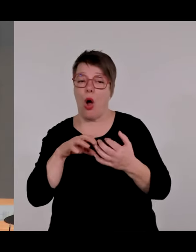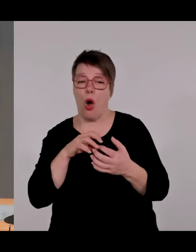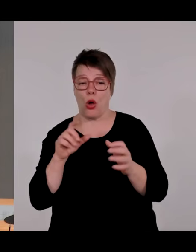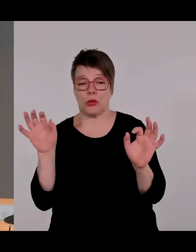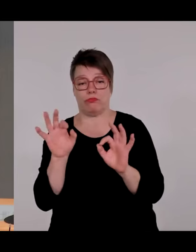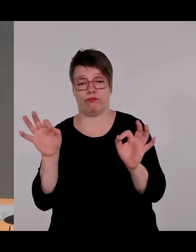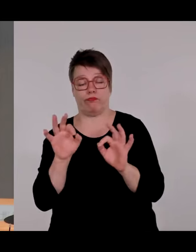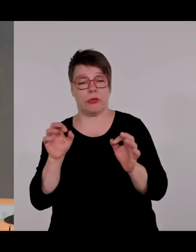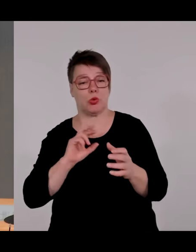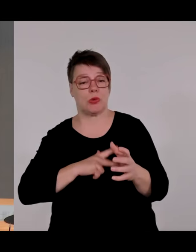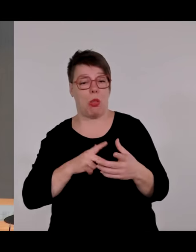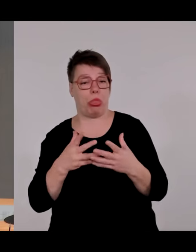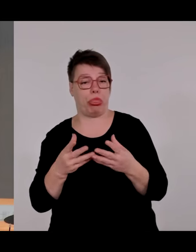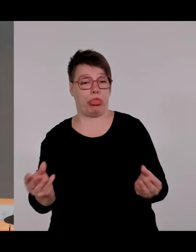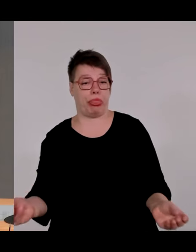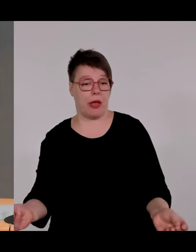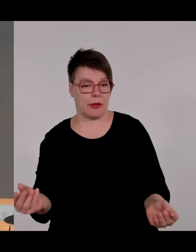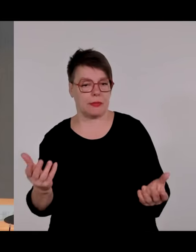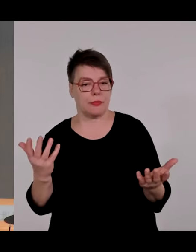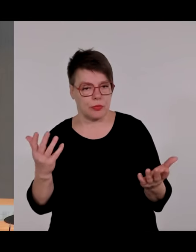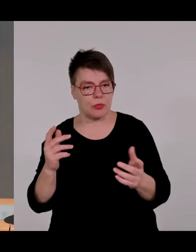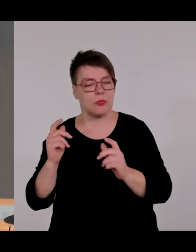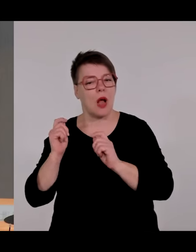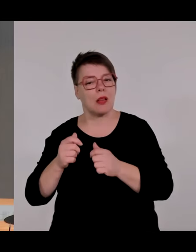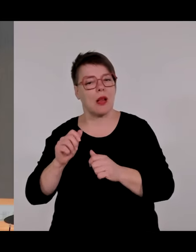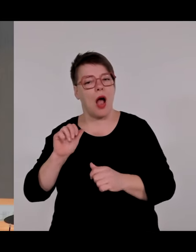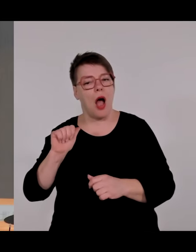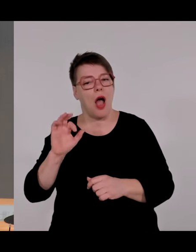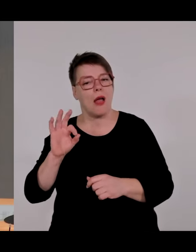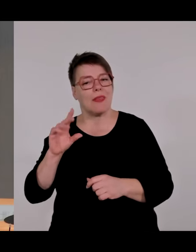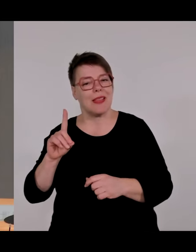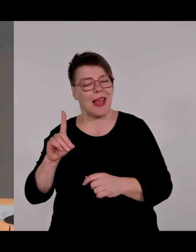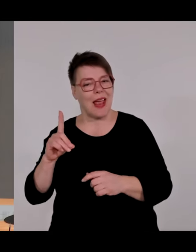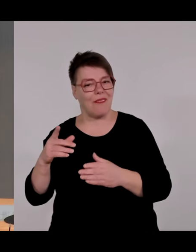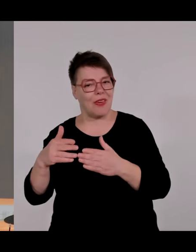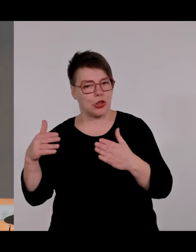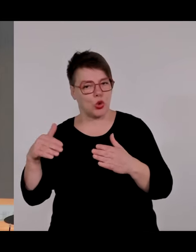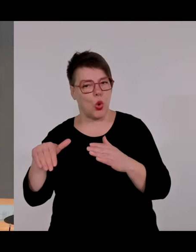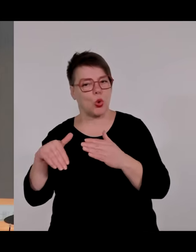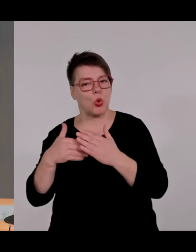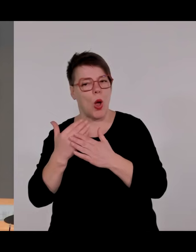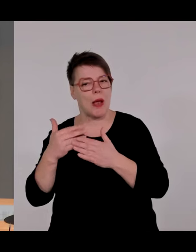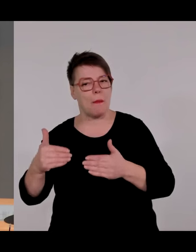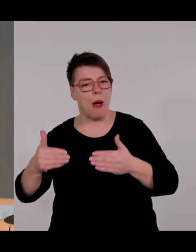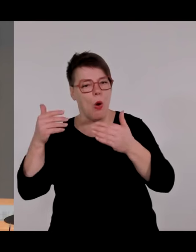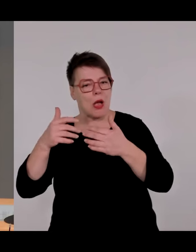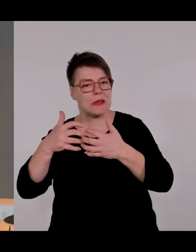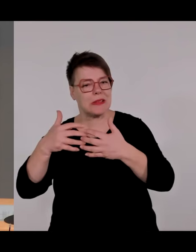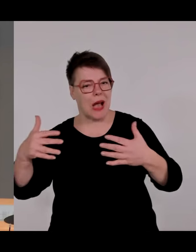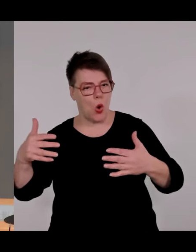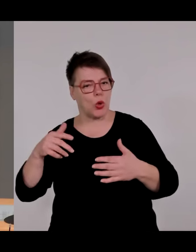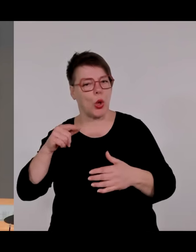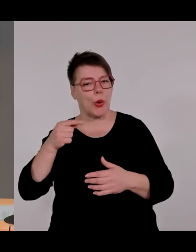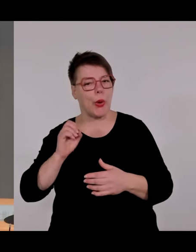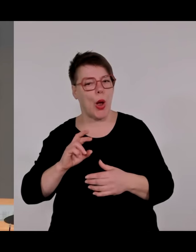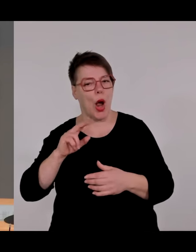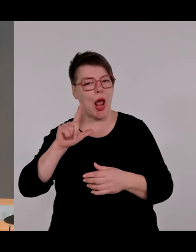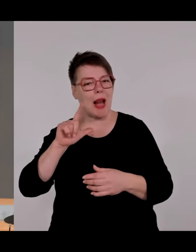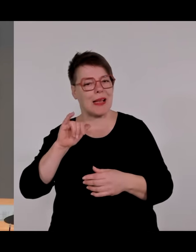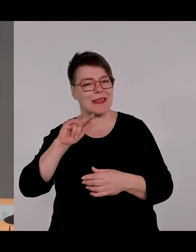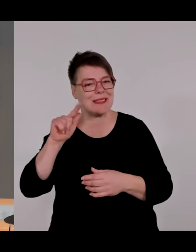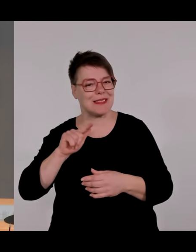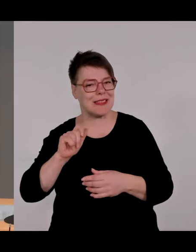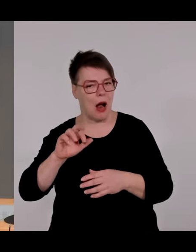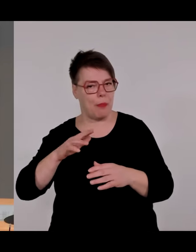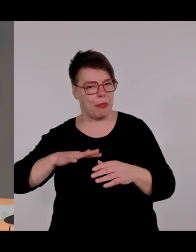den Dringlichen Gesetzesantrag der Koalitionsfraktionen, Drucksache 19-1424, Berliner Gesetz über Sonderzahlungen aus